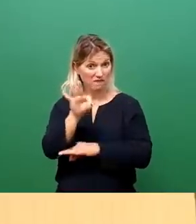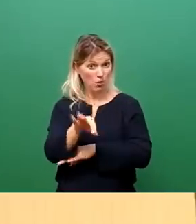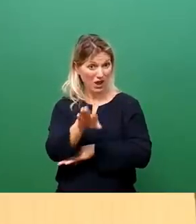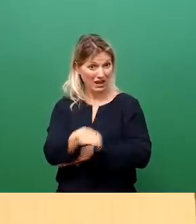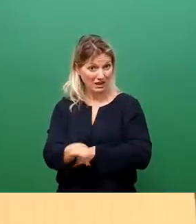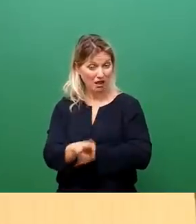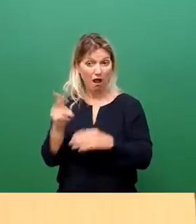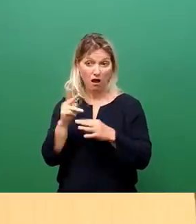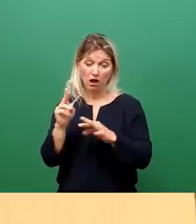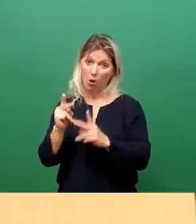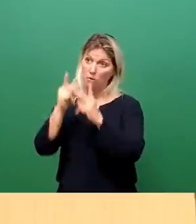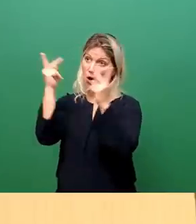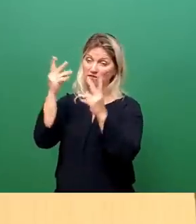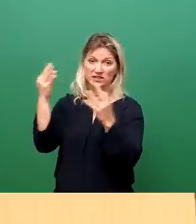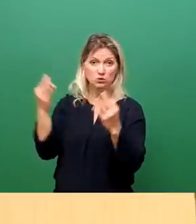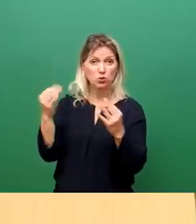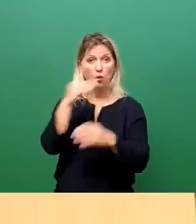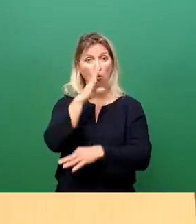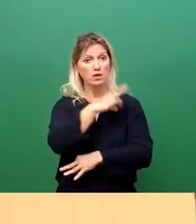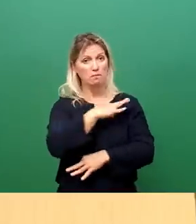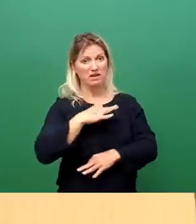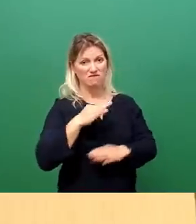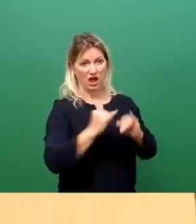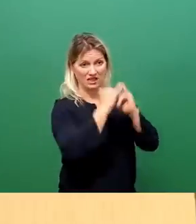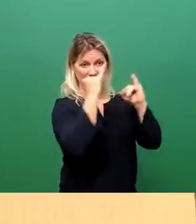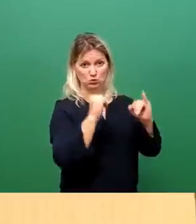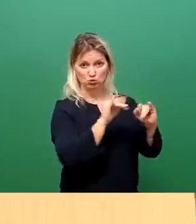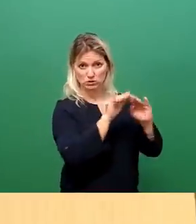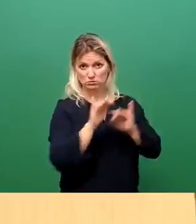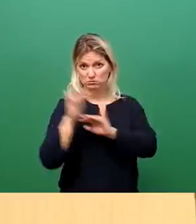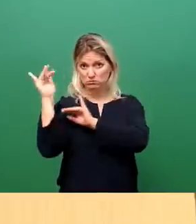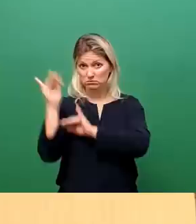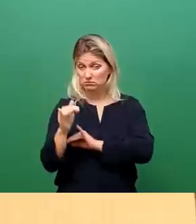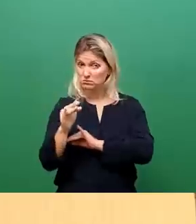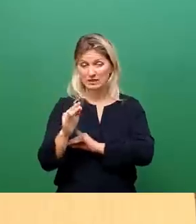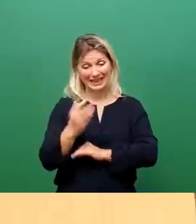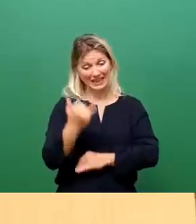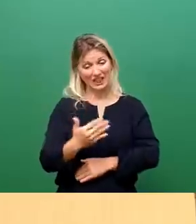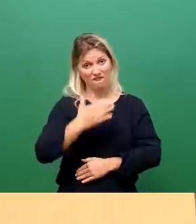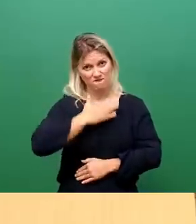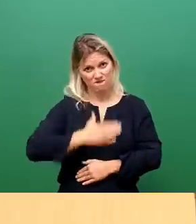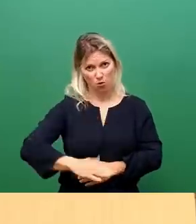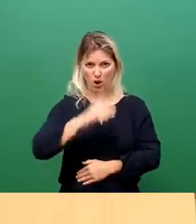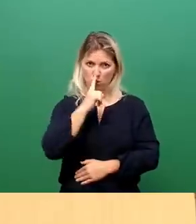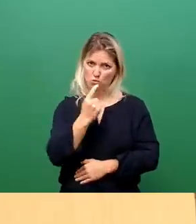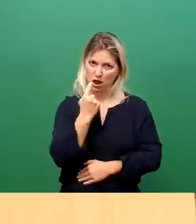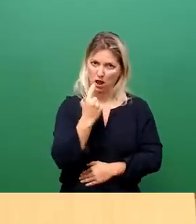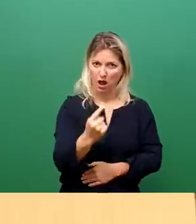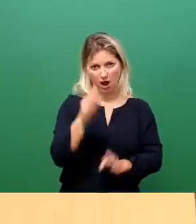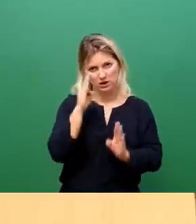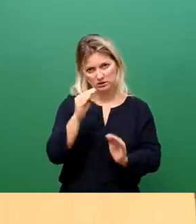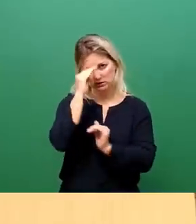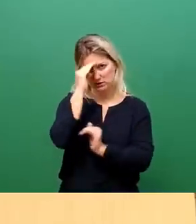öffentlichen oder privaten Institutionen veranlasst, das Wohl des Kindes vorrangig zu berücksichtigen ist.